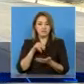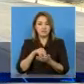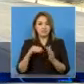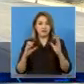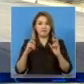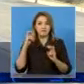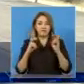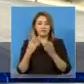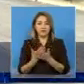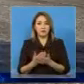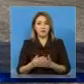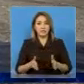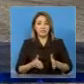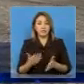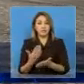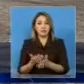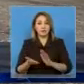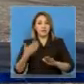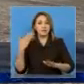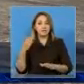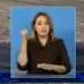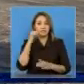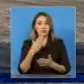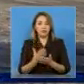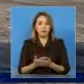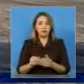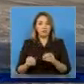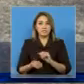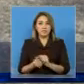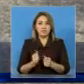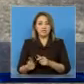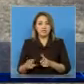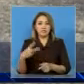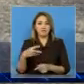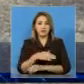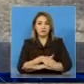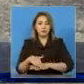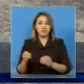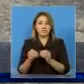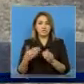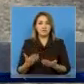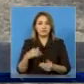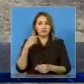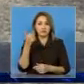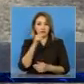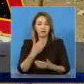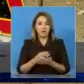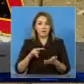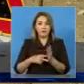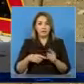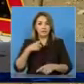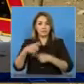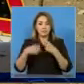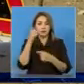касается дорожной инфраструктуры, то только за последние 3 года в райцентре заасфальтировали 20 улиц, 10 из них в текущем году. В планах на следующий